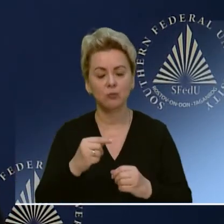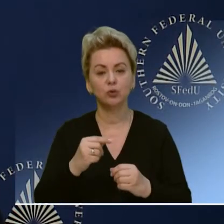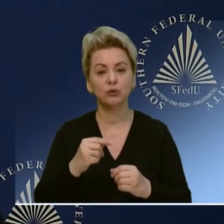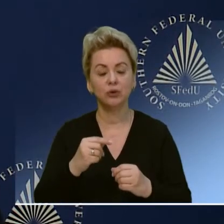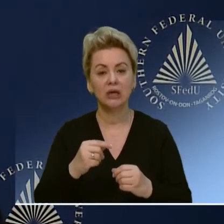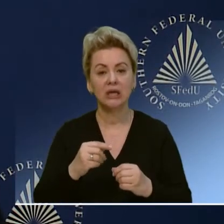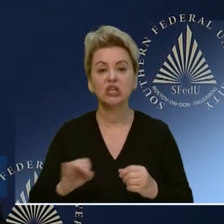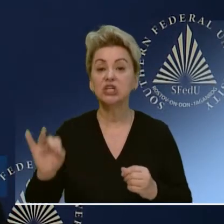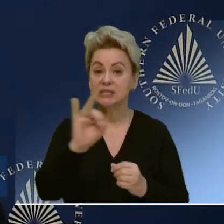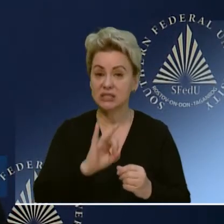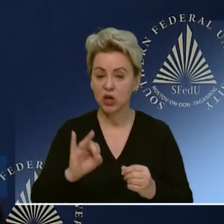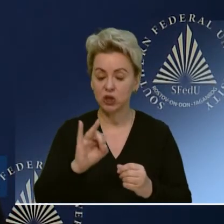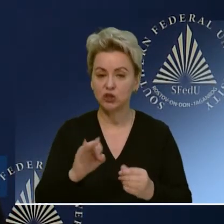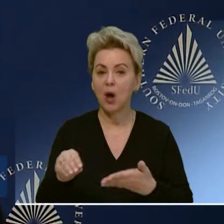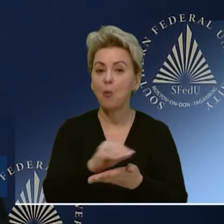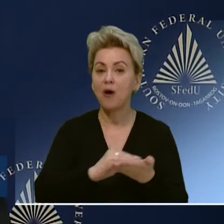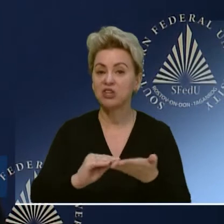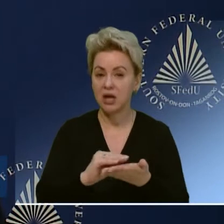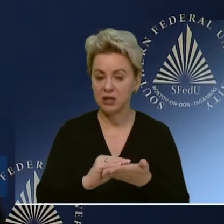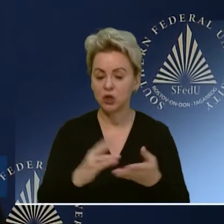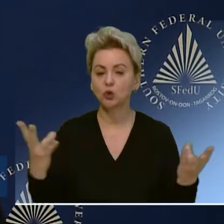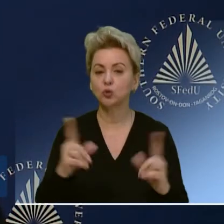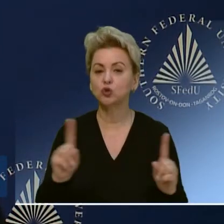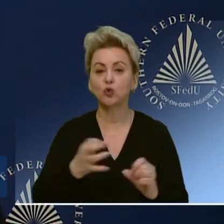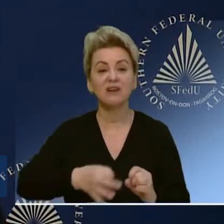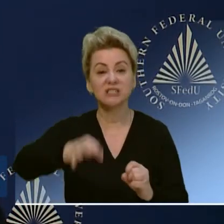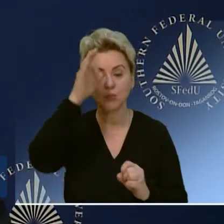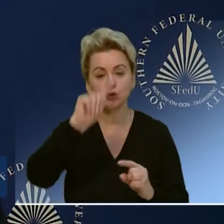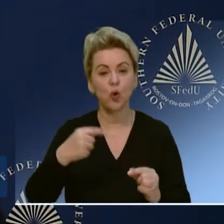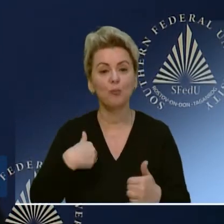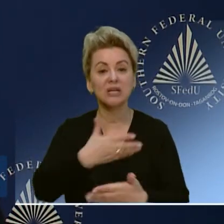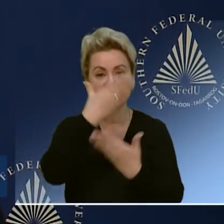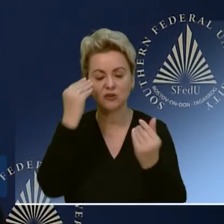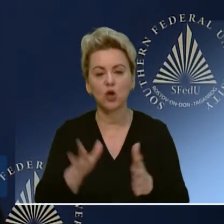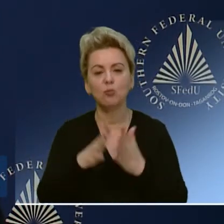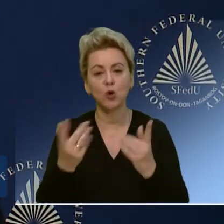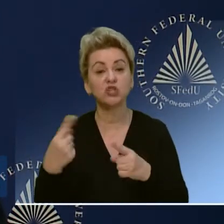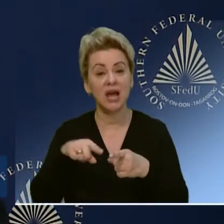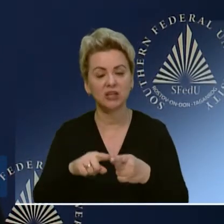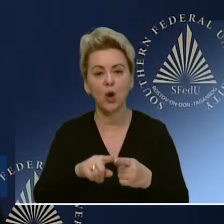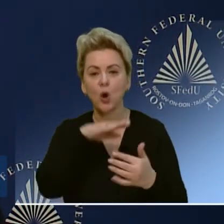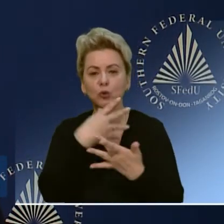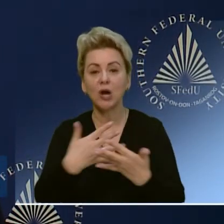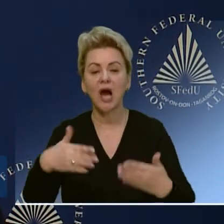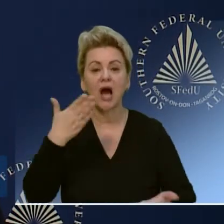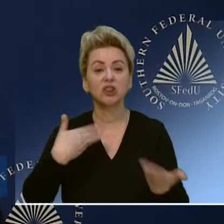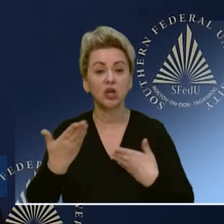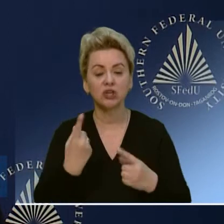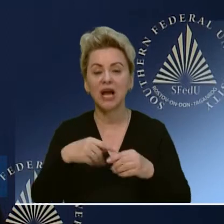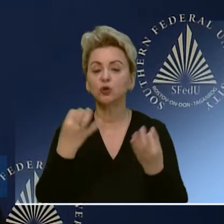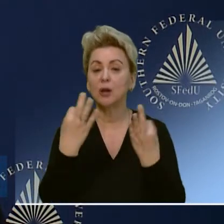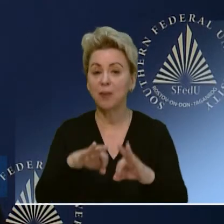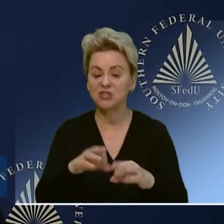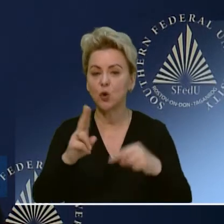все-таки исторического повторения. Надо что-то вспомнить, что мы забыли. И больше того, это многогранные отношения, которые